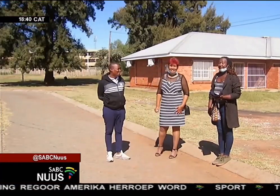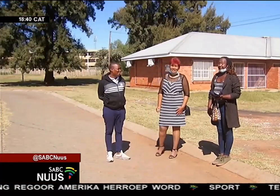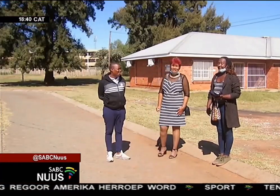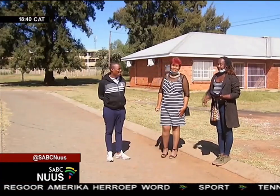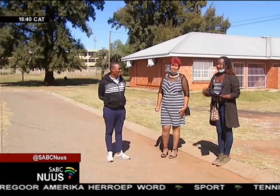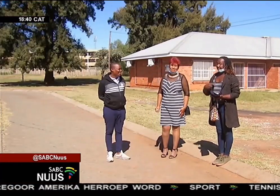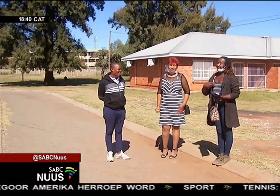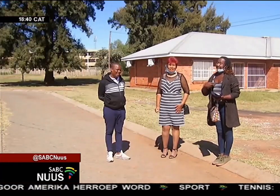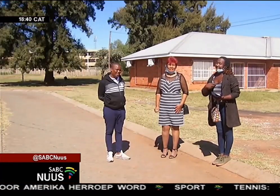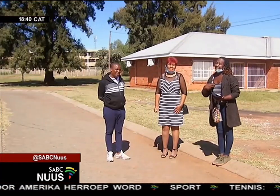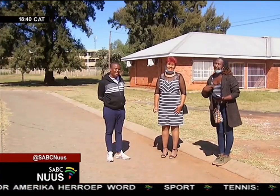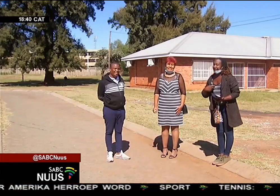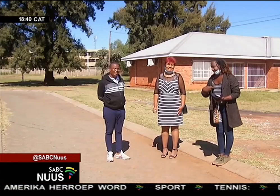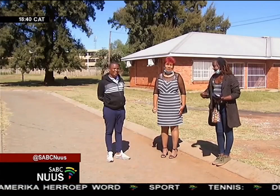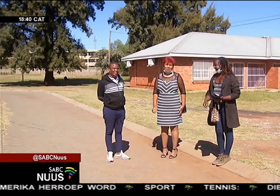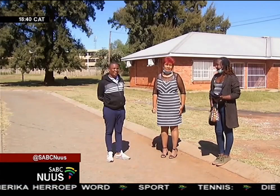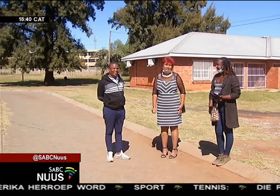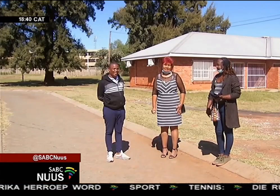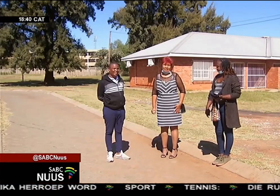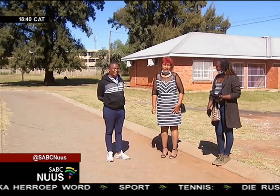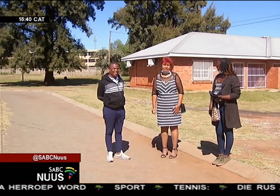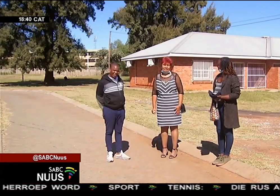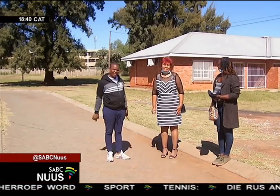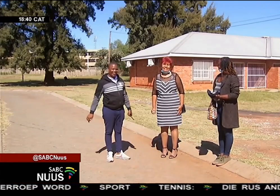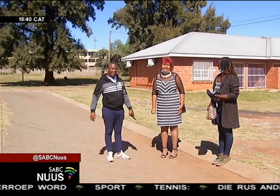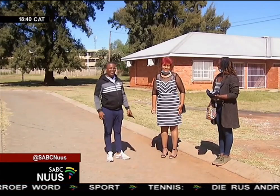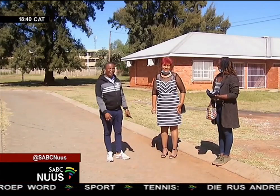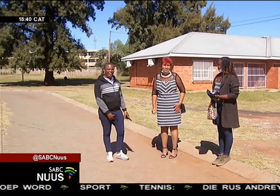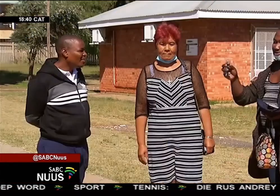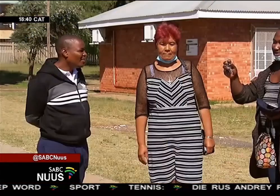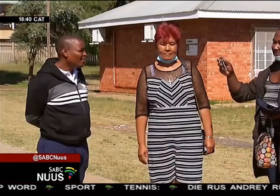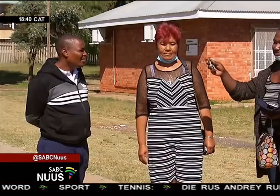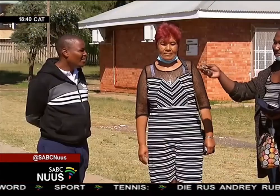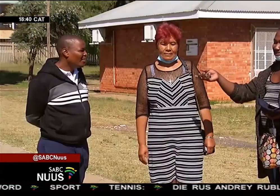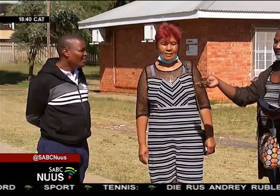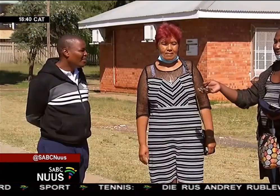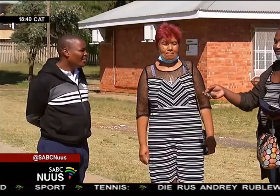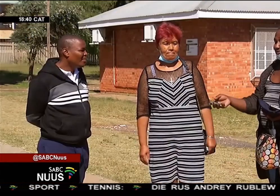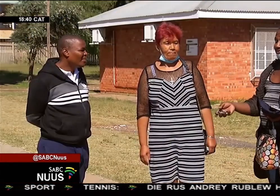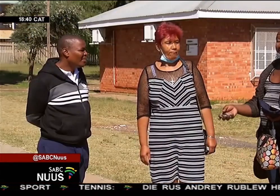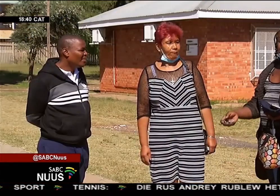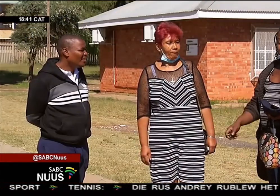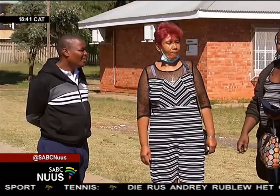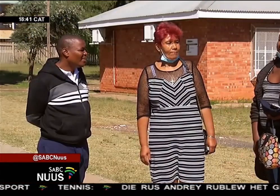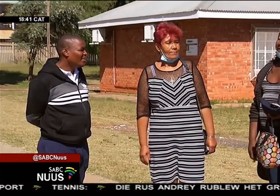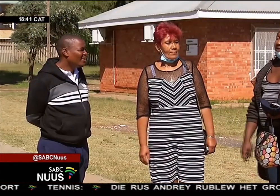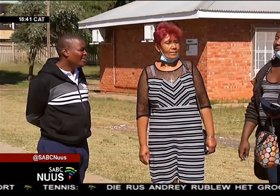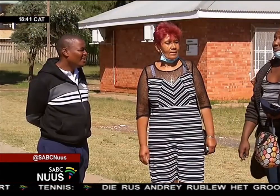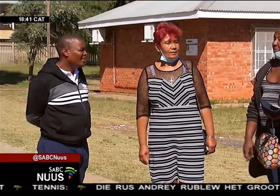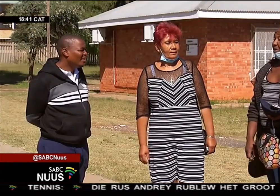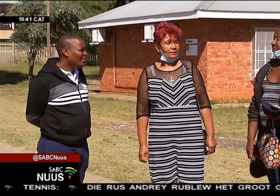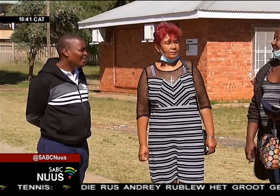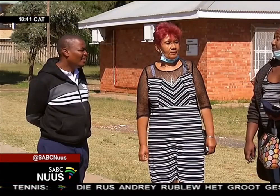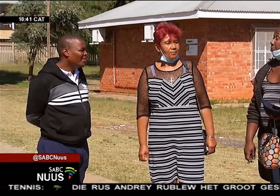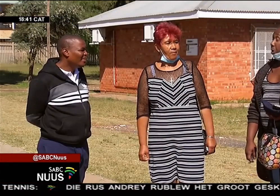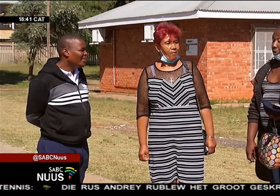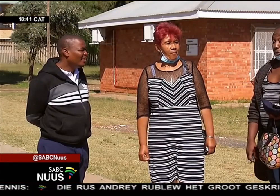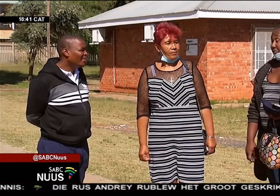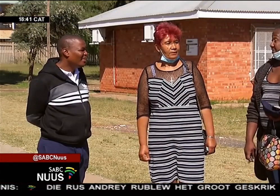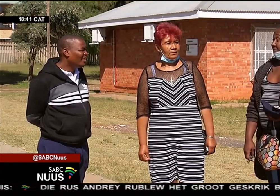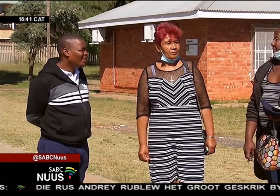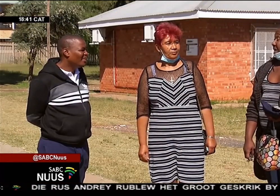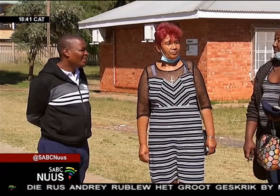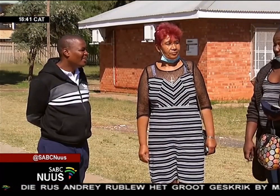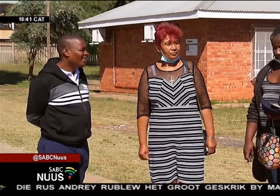voertuie, toerusting om DNS-monsters te neem en opgeleide beamtes maak 'n reeds traumatiese